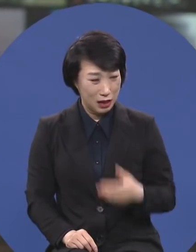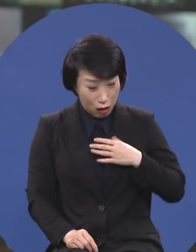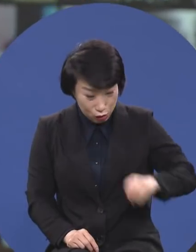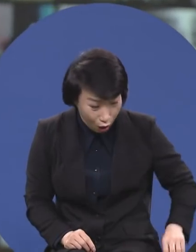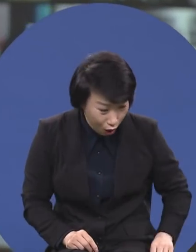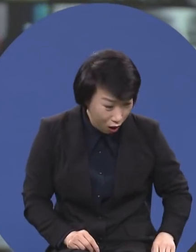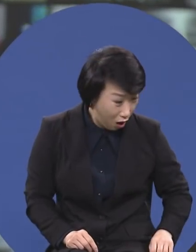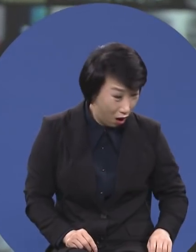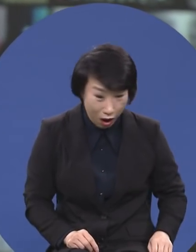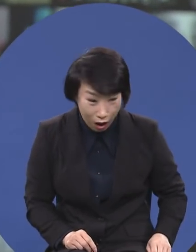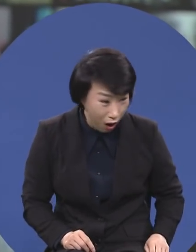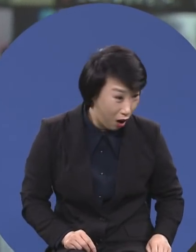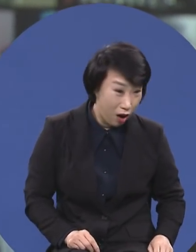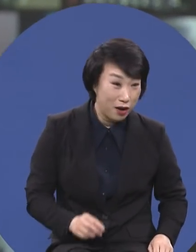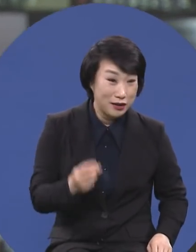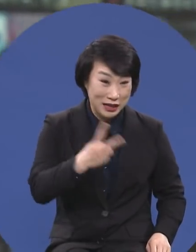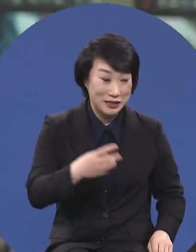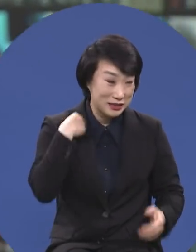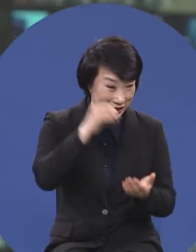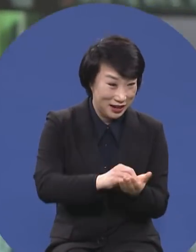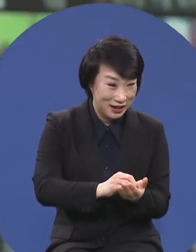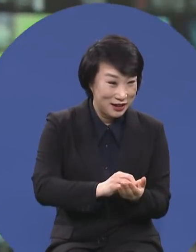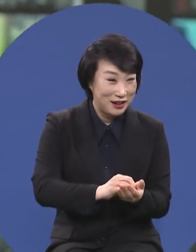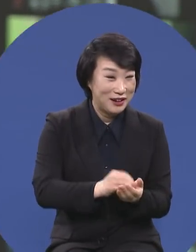잊어버렸다 얻은 자식이야.